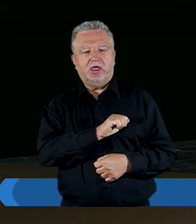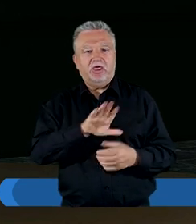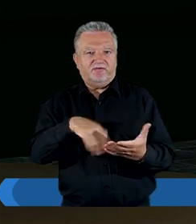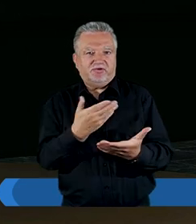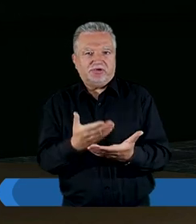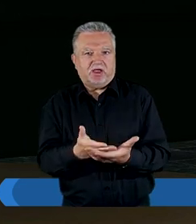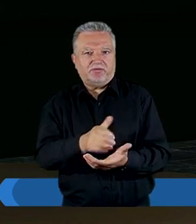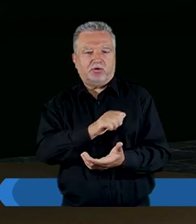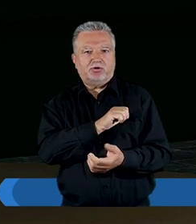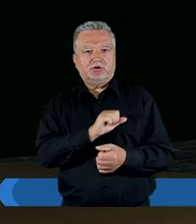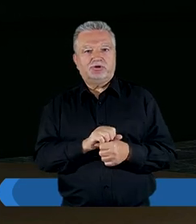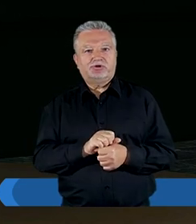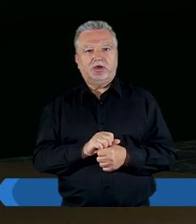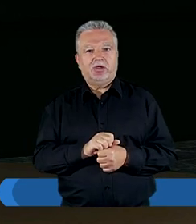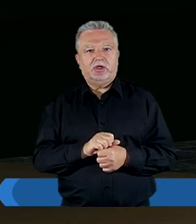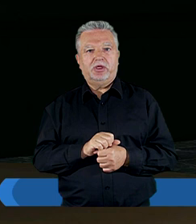niego rzeczywiście